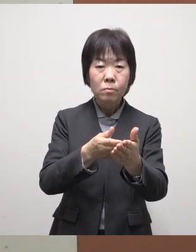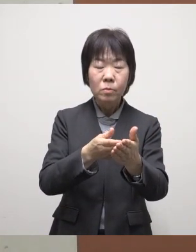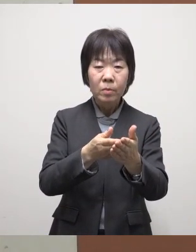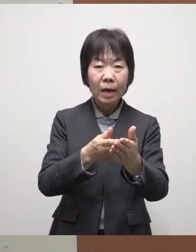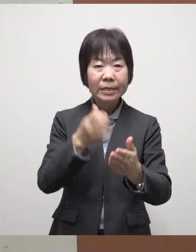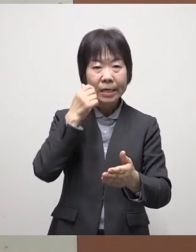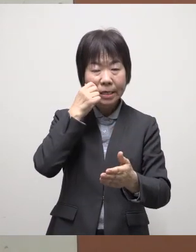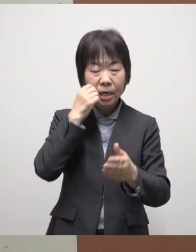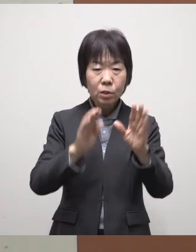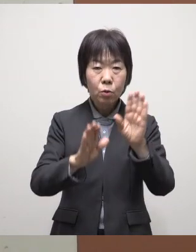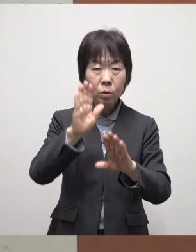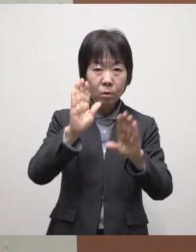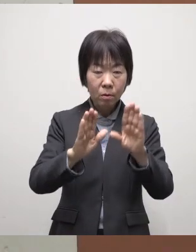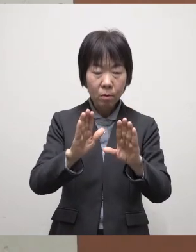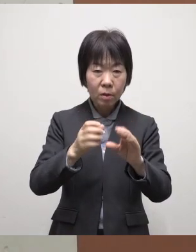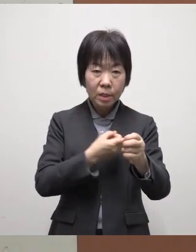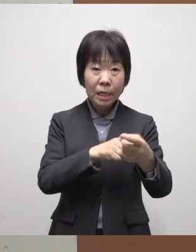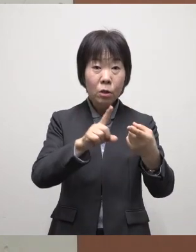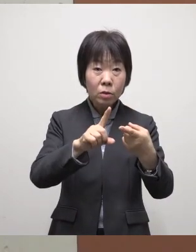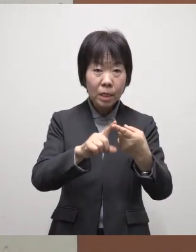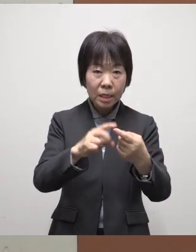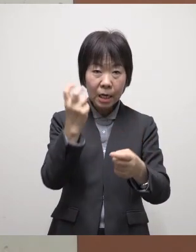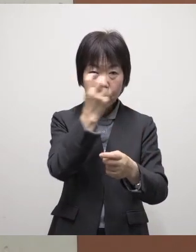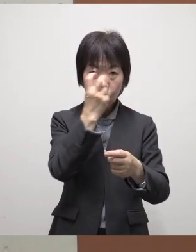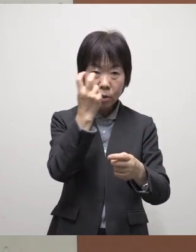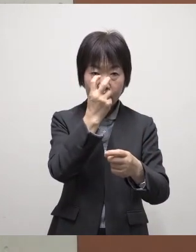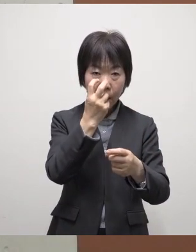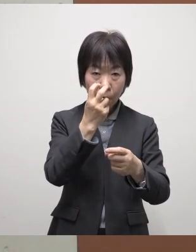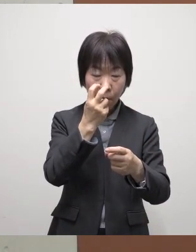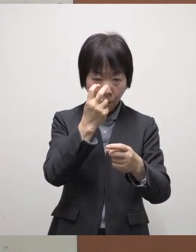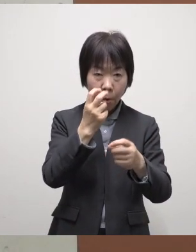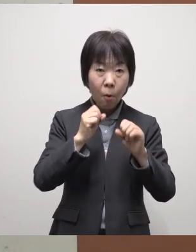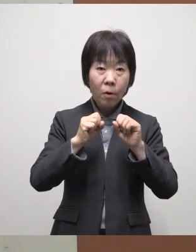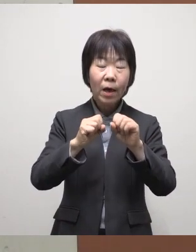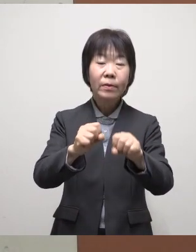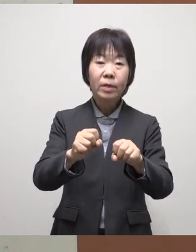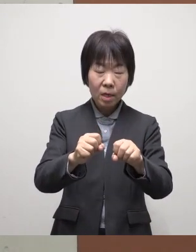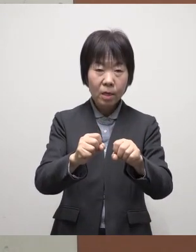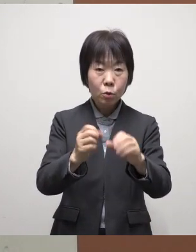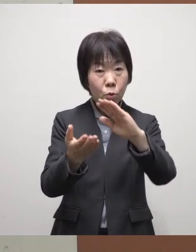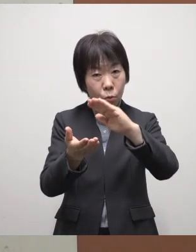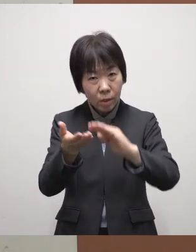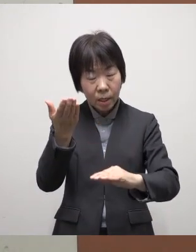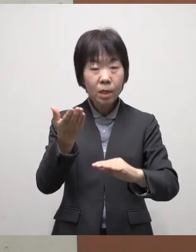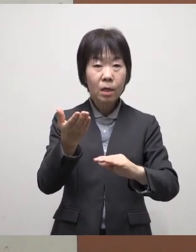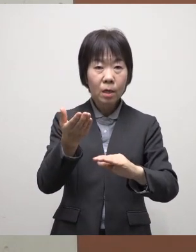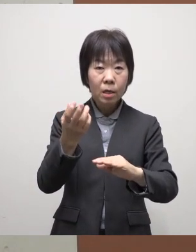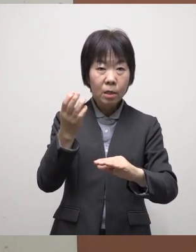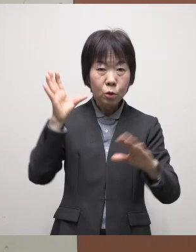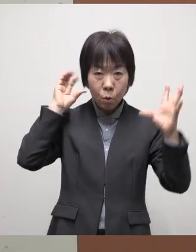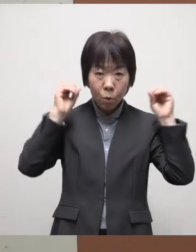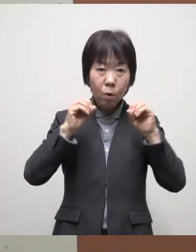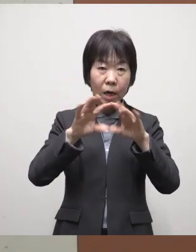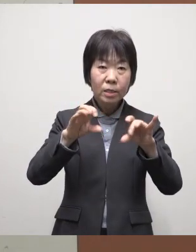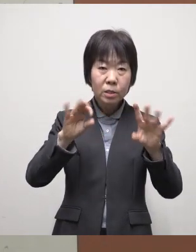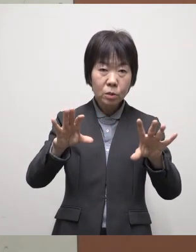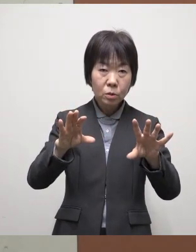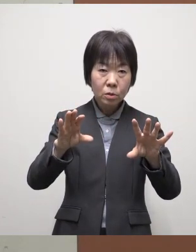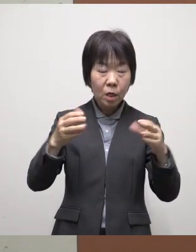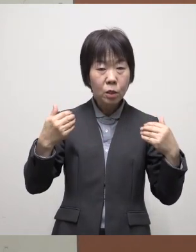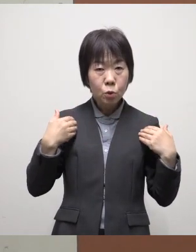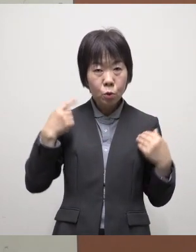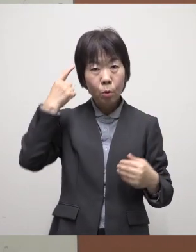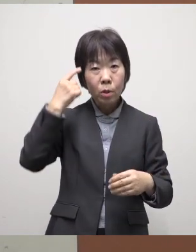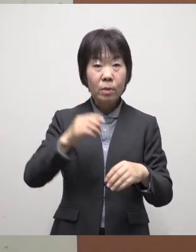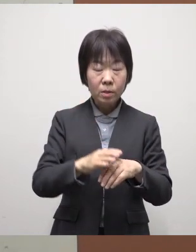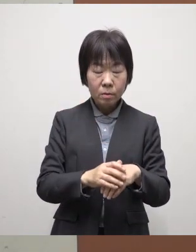にありますのでやはり積極的な域学調査を丁寧に行ってその上でまた情報発信していく必要があろうかと